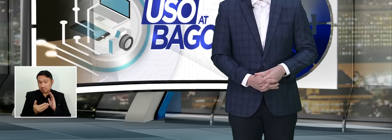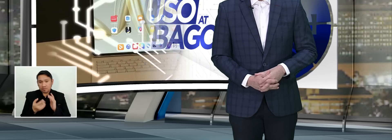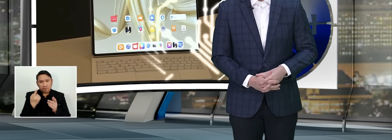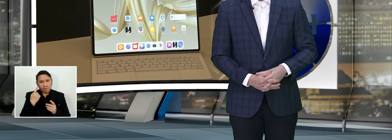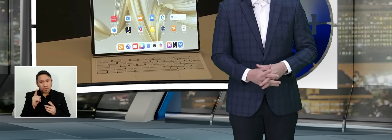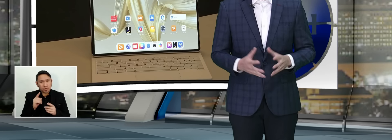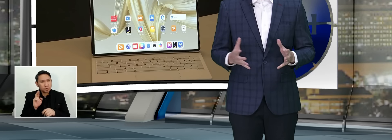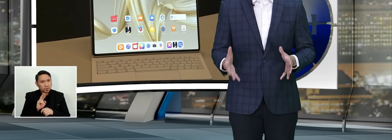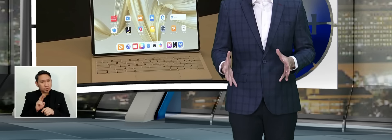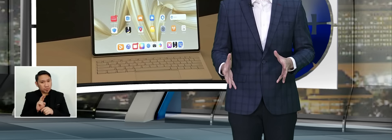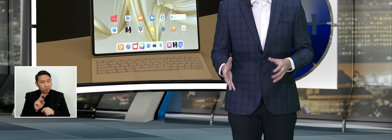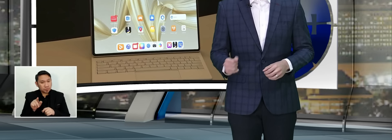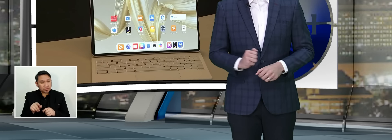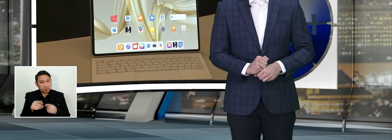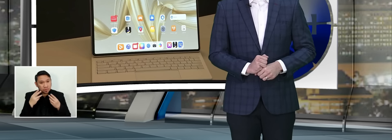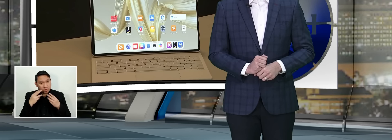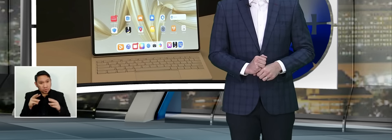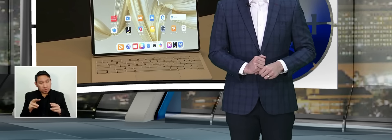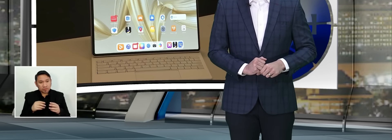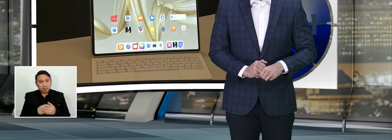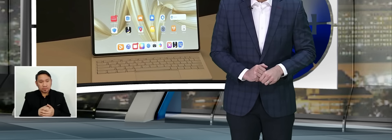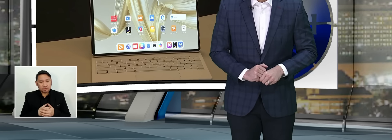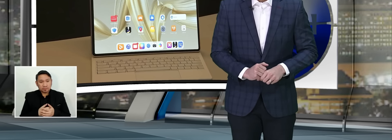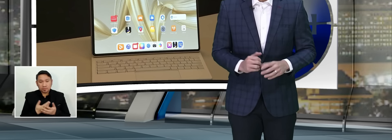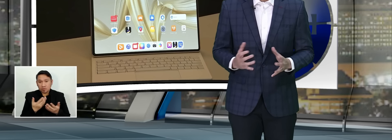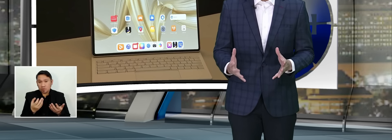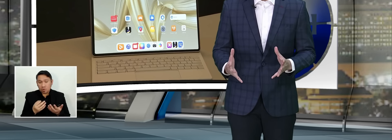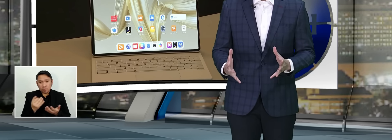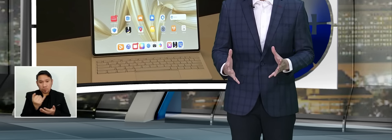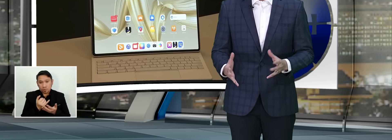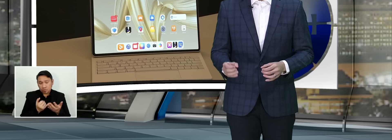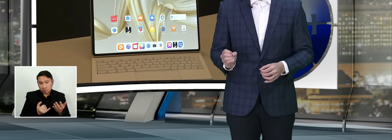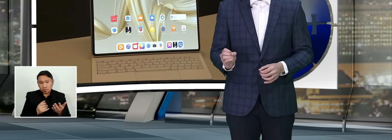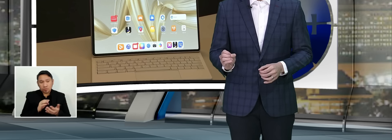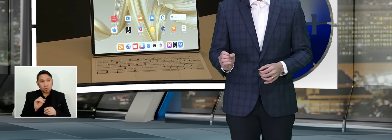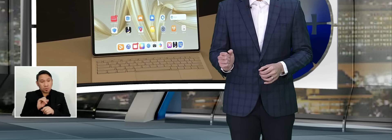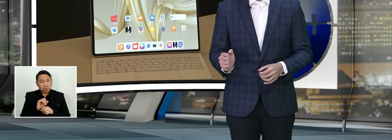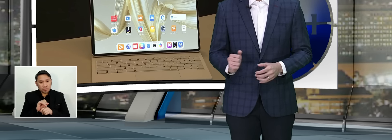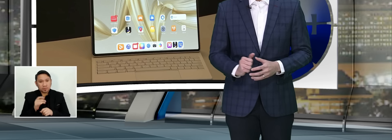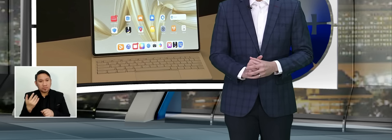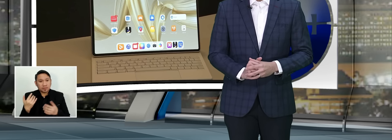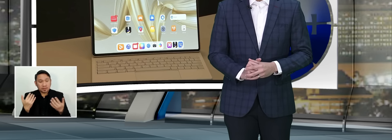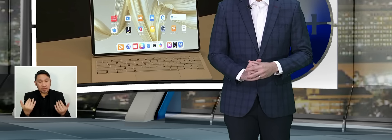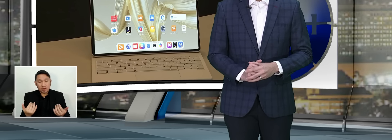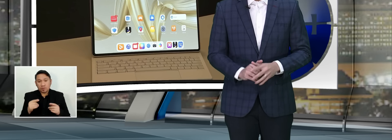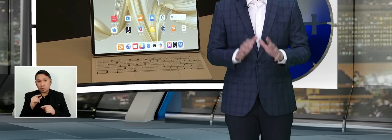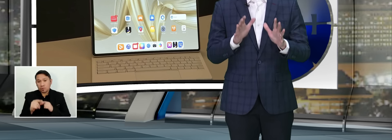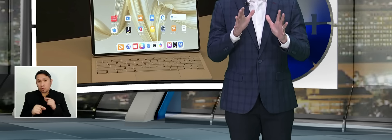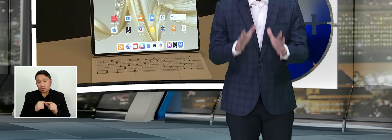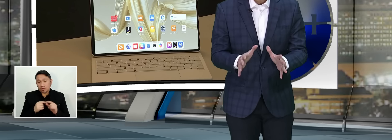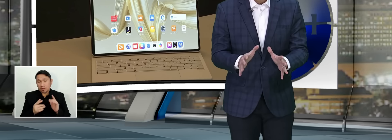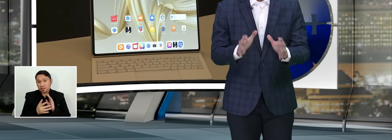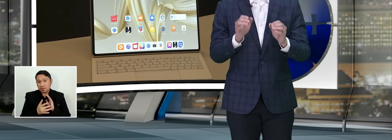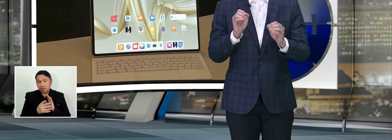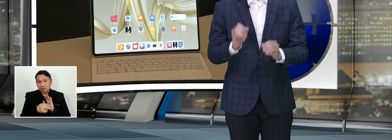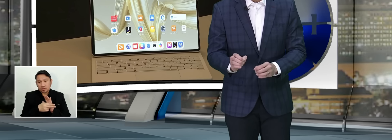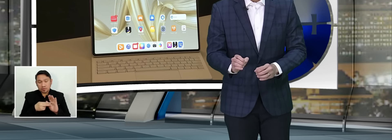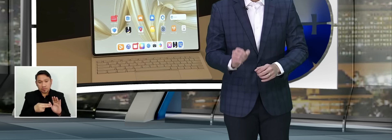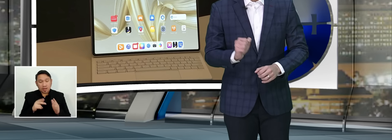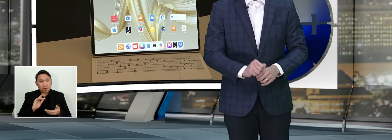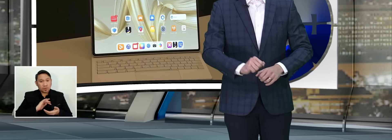ng palabas, magtrabaho o kaya'y gumuhit. Pero kamakailan, ilulunsad ang isang global tech brand ang isang tablet